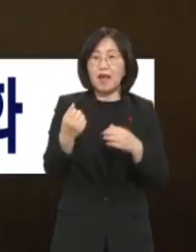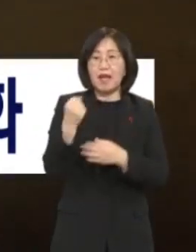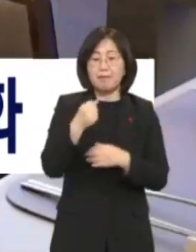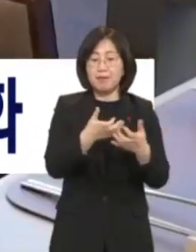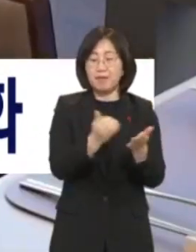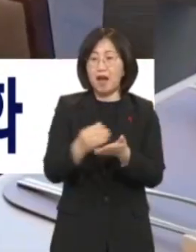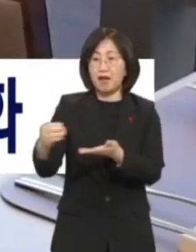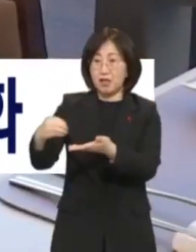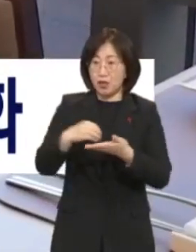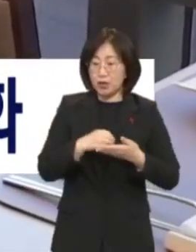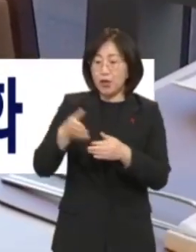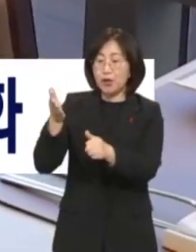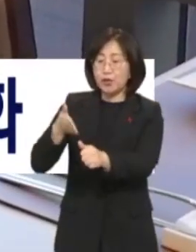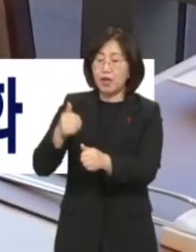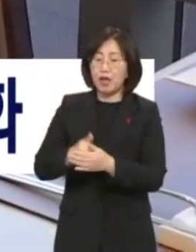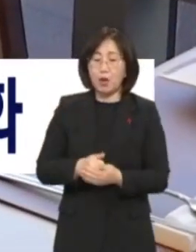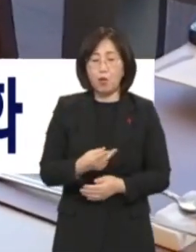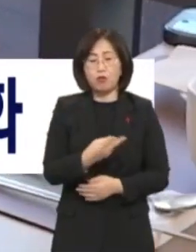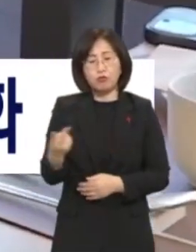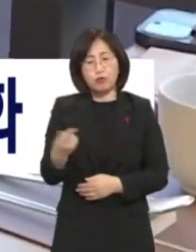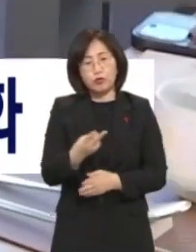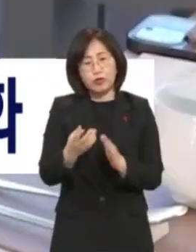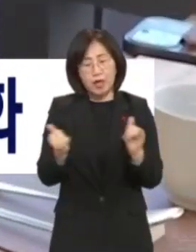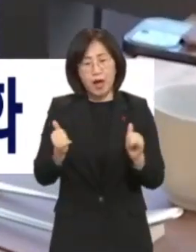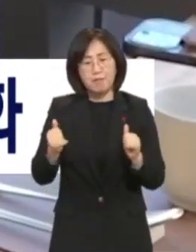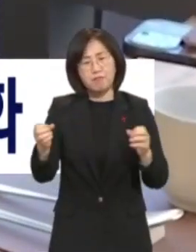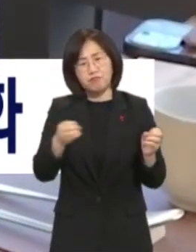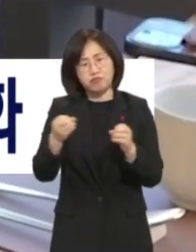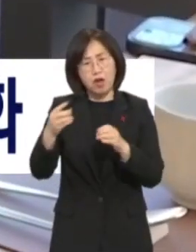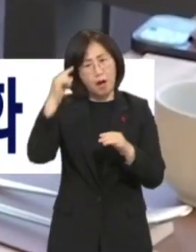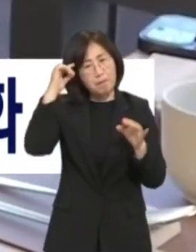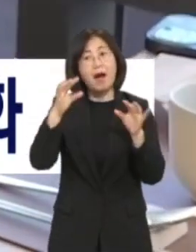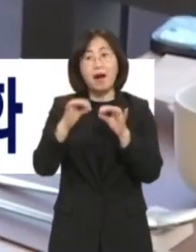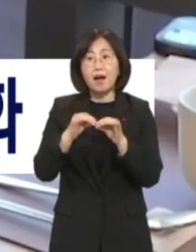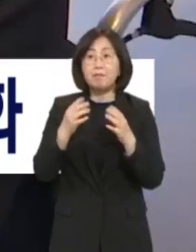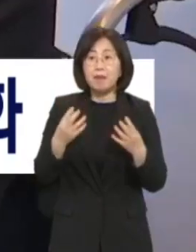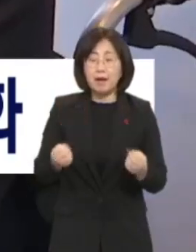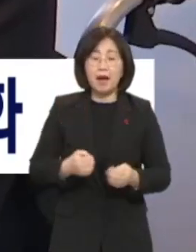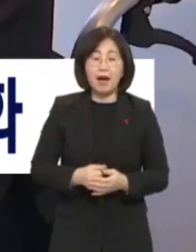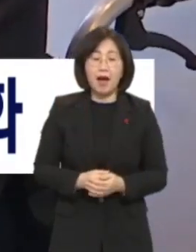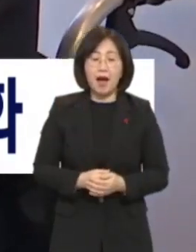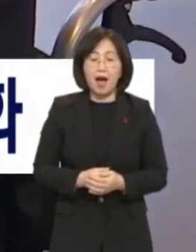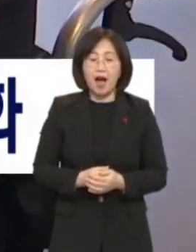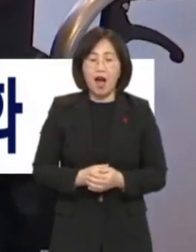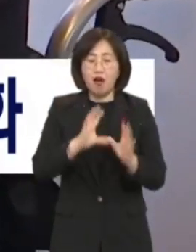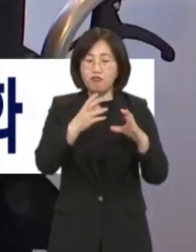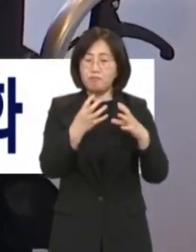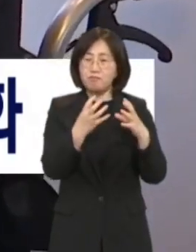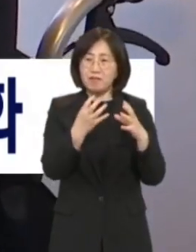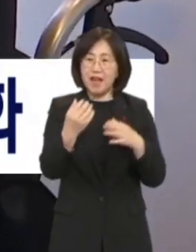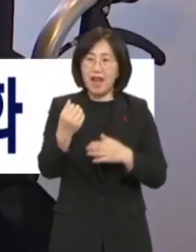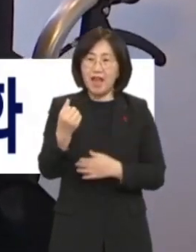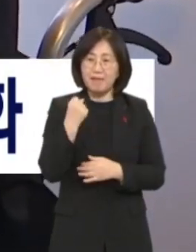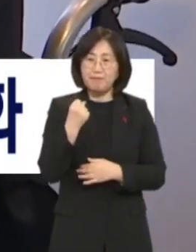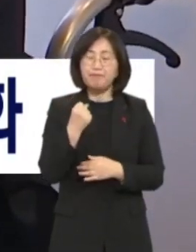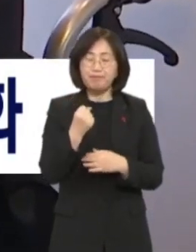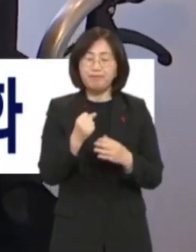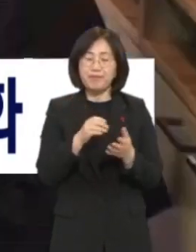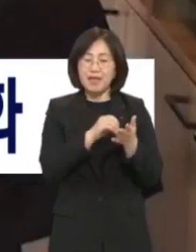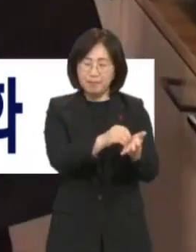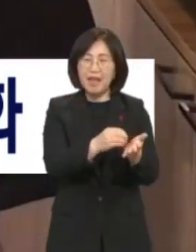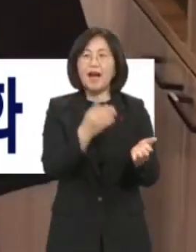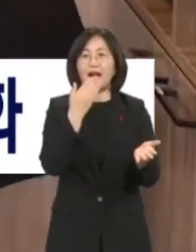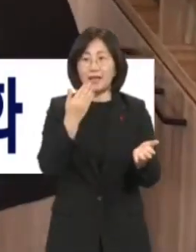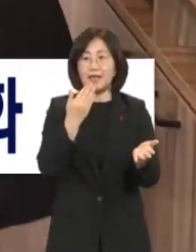요청했고이 의원은 두 사람이 많은 부분에서 의기 했다고 밝혀이 의원의 국민의 힘 입당이 조만간 성사될 걸로